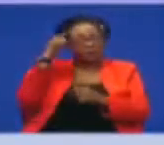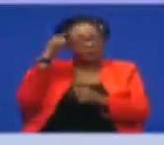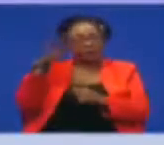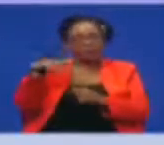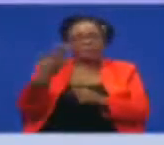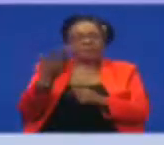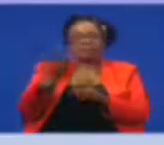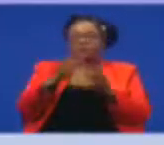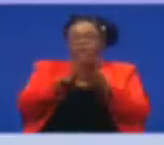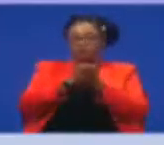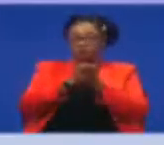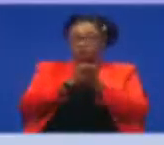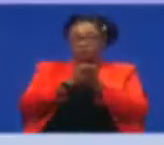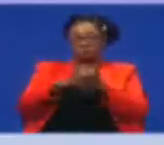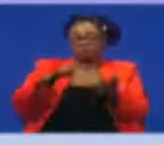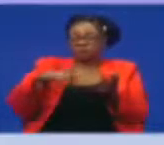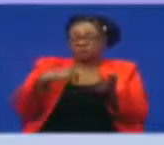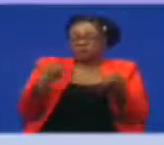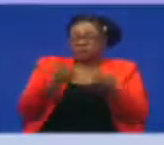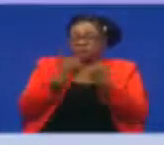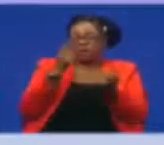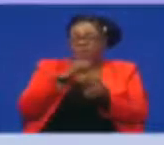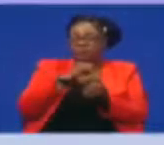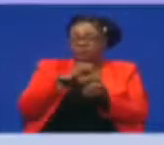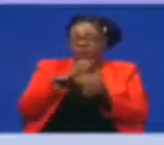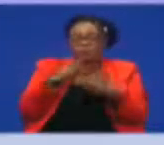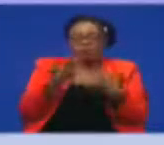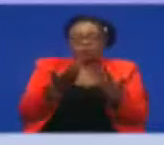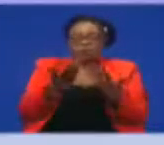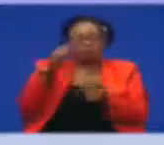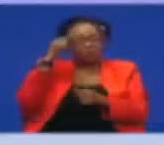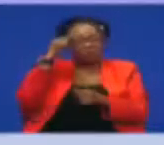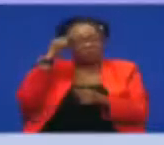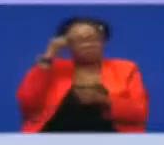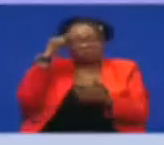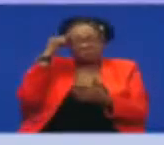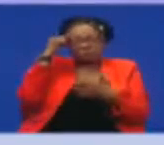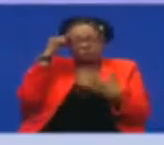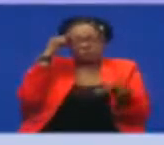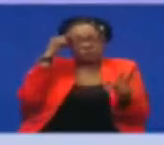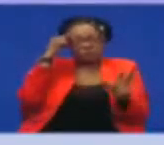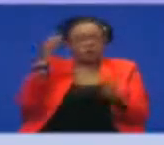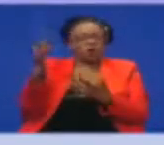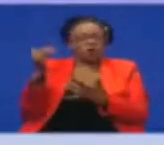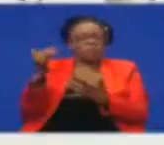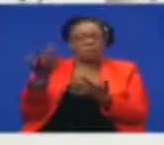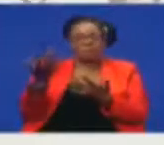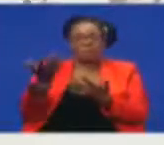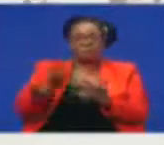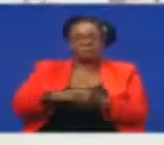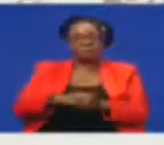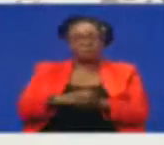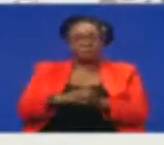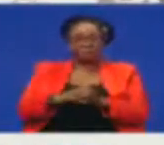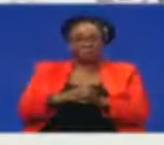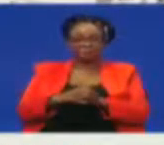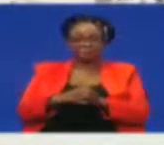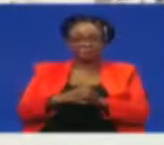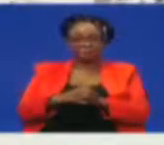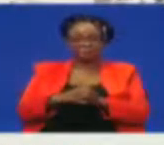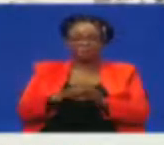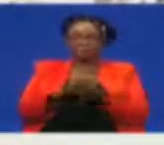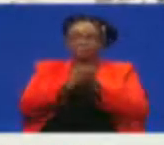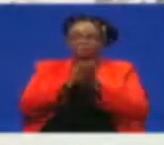you felt its impact? Or do you think it's losing grip? Here are some of your thoughts. Handshake